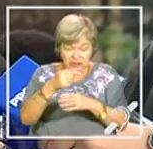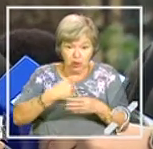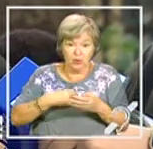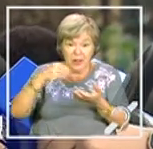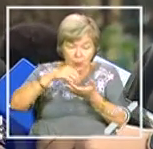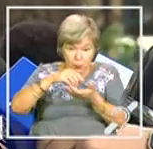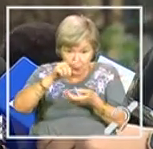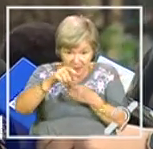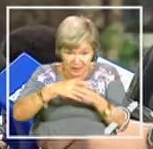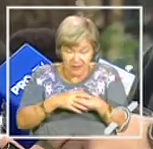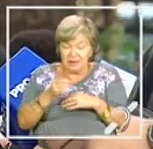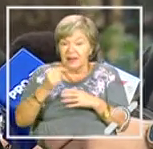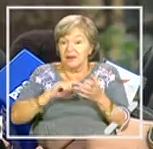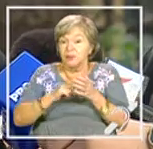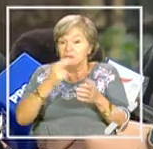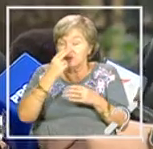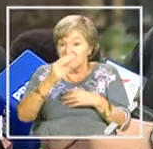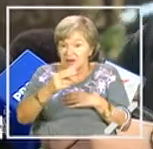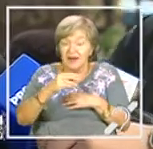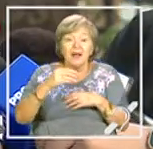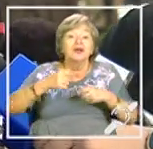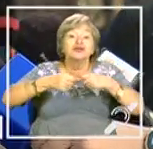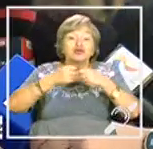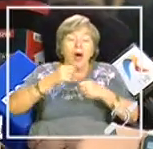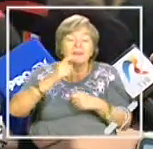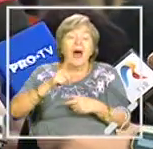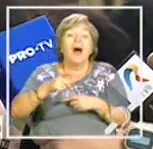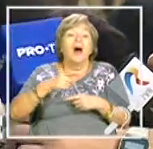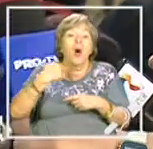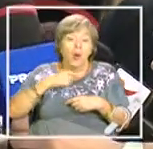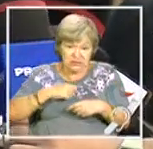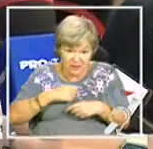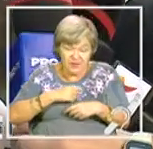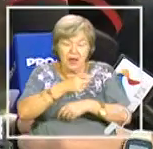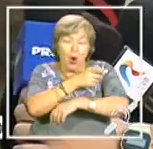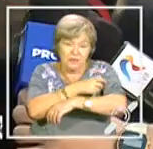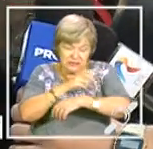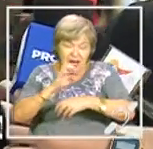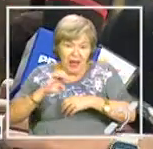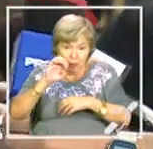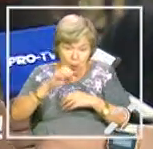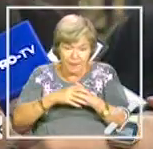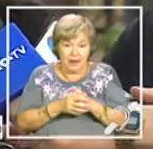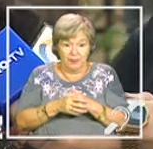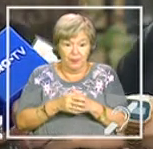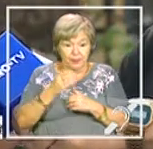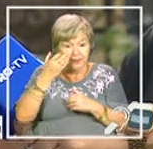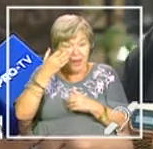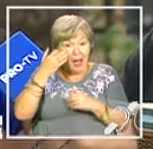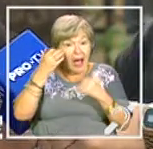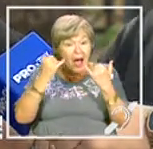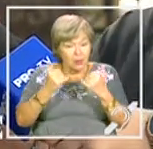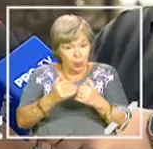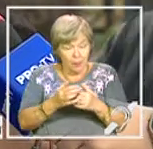din punctul meu de vedere, până la urmă Roxana va fi comisar. O precizare referitoare la fața, nu o înțelegere cu... Acum,